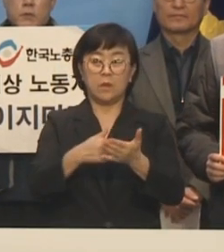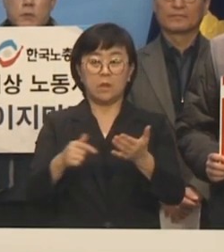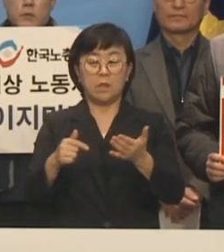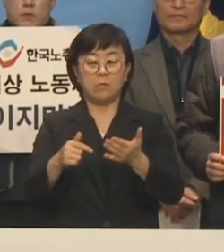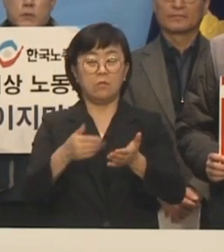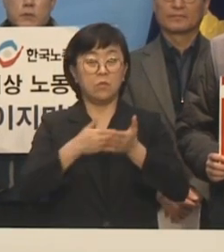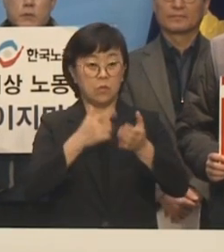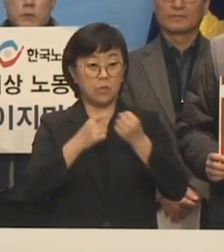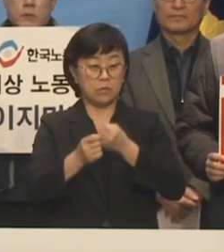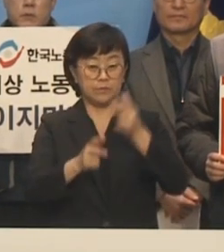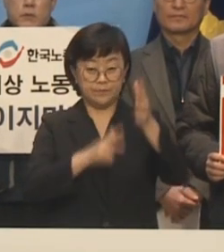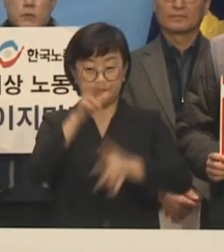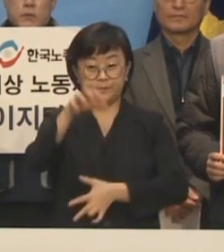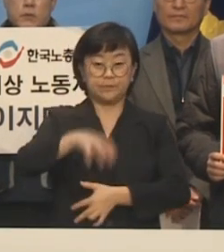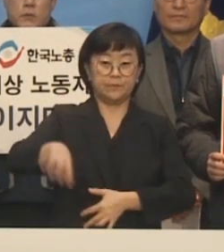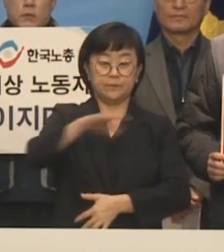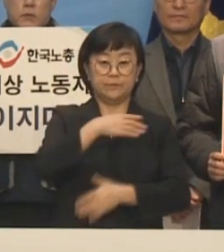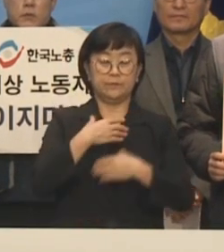요구하는 사업장 내